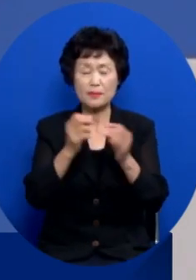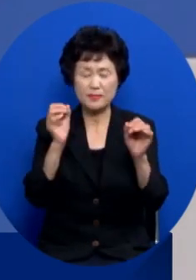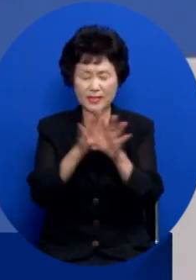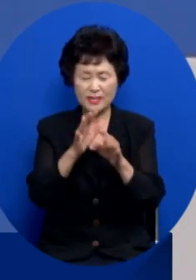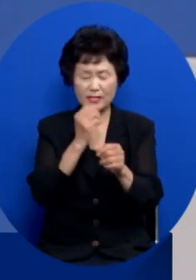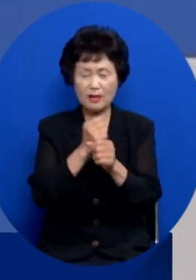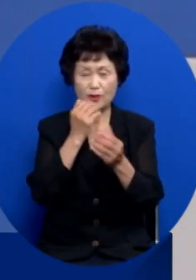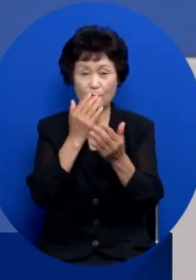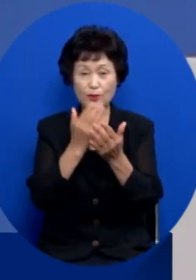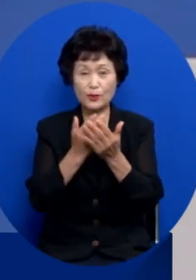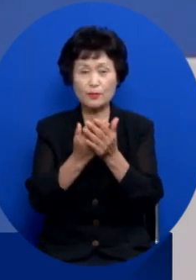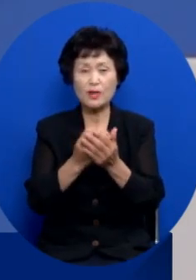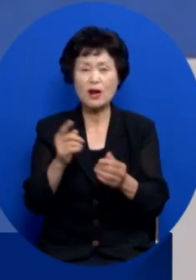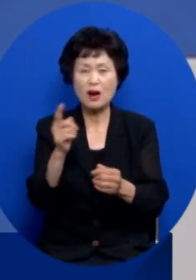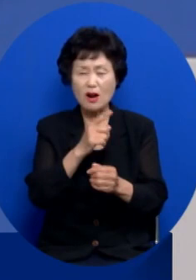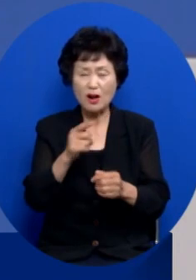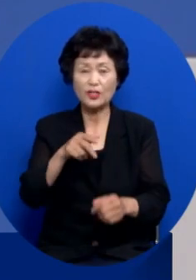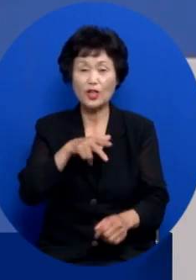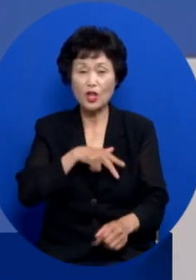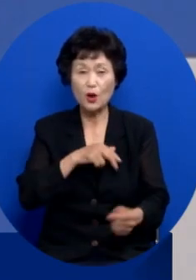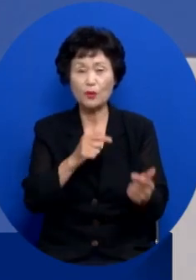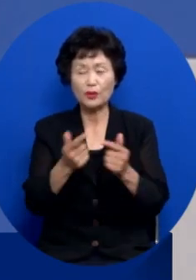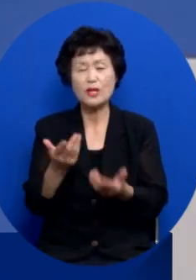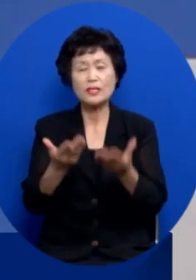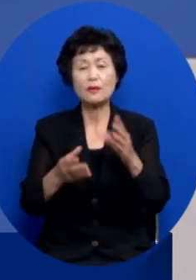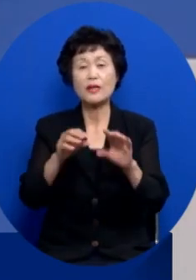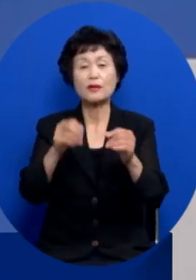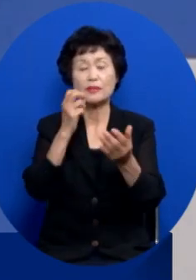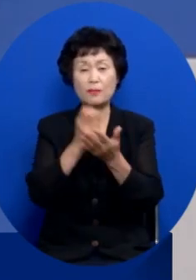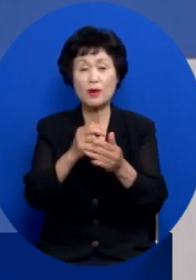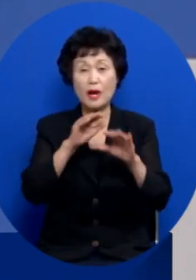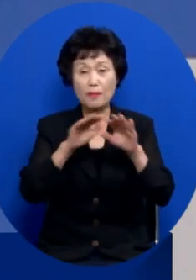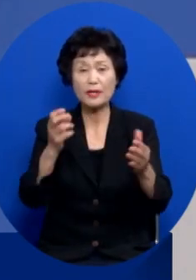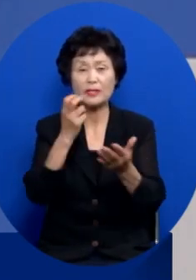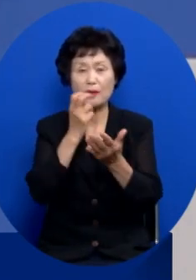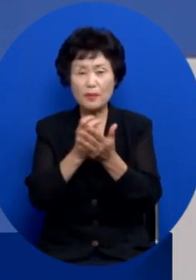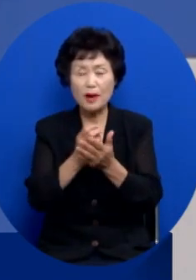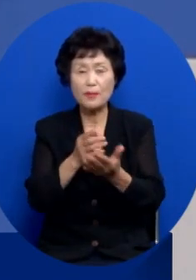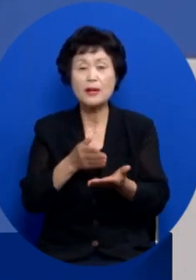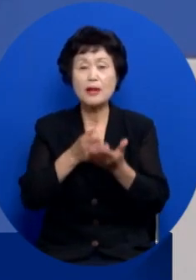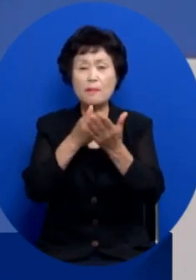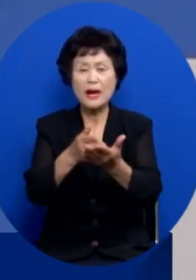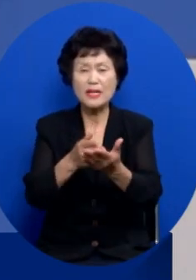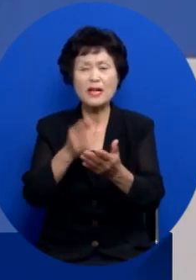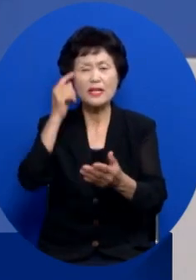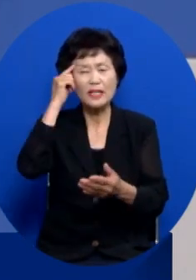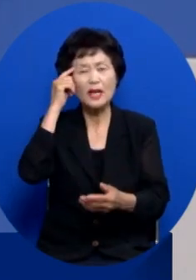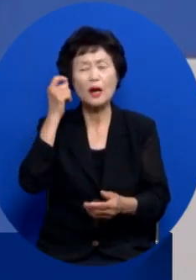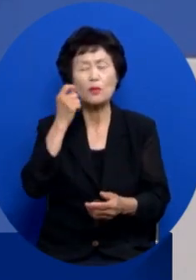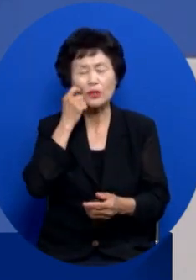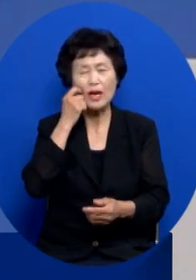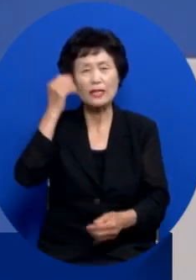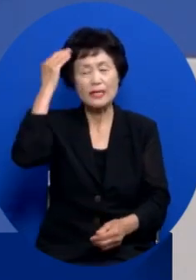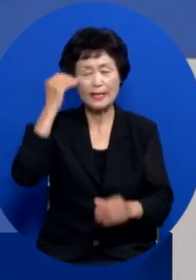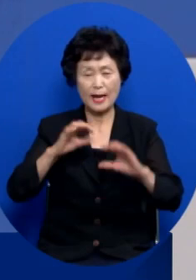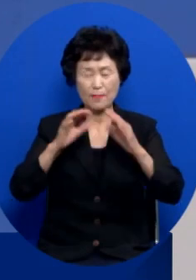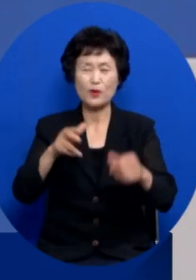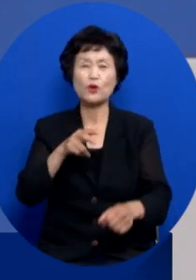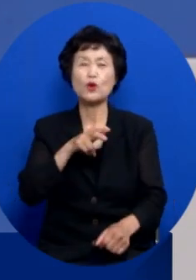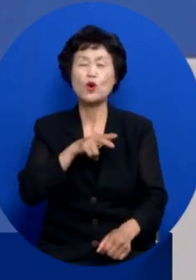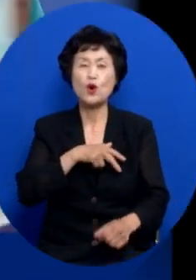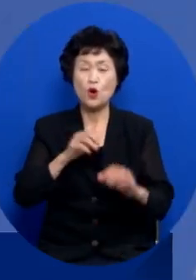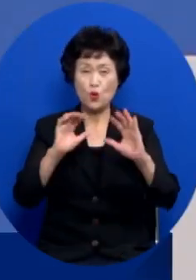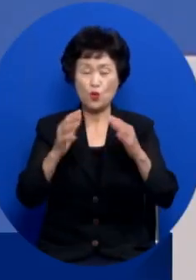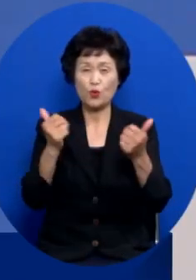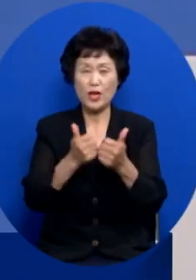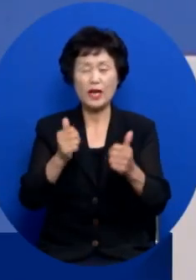의원도 차별금지법과 평등법을 발의할 엄두를 내지 못하는 대한민국 국회가 되게